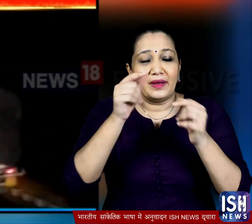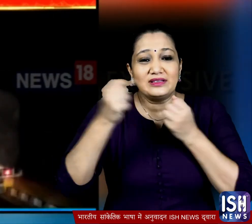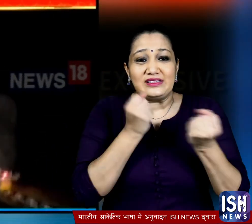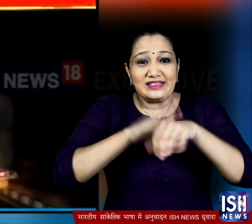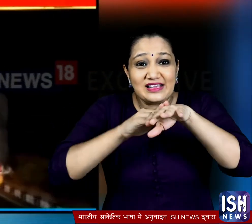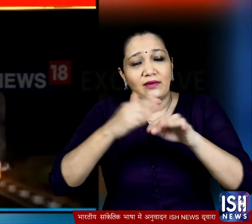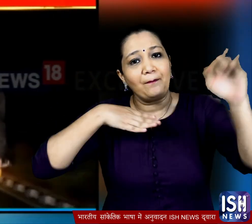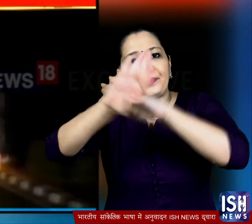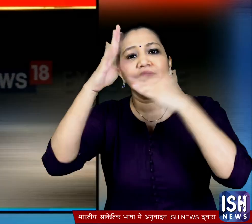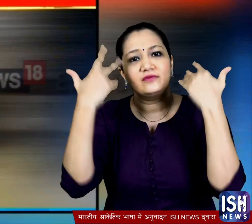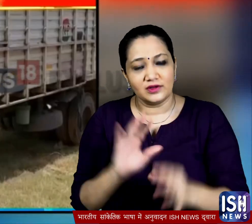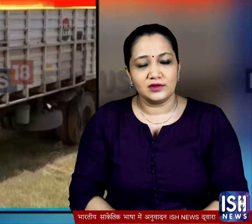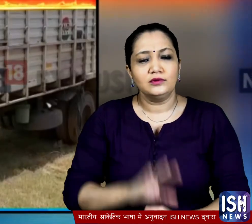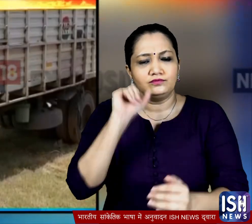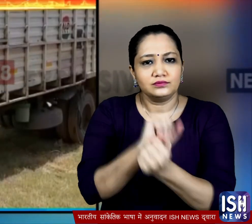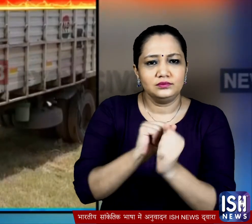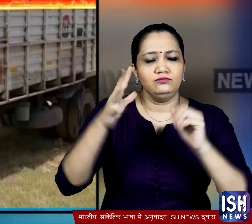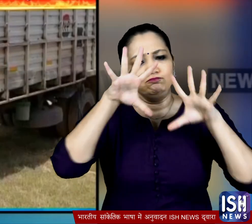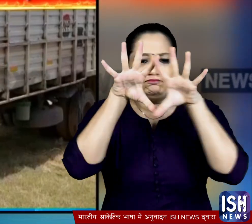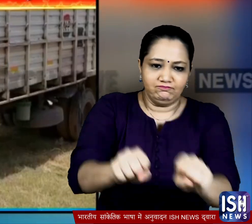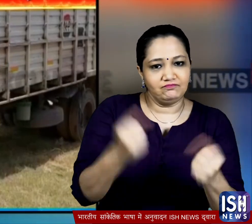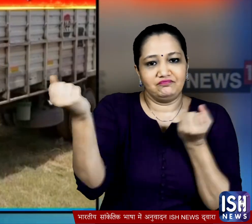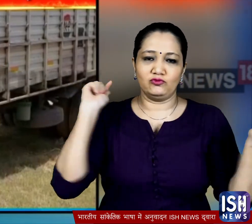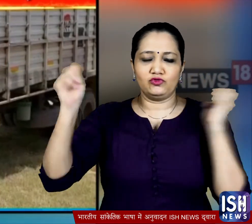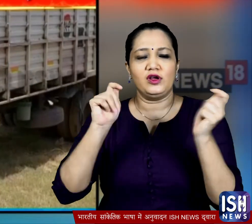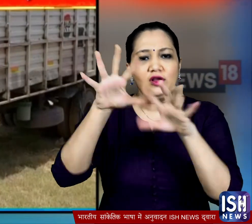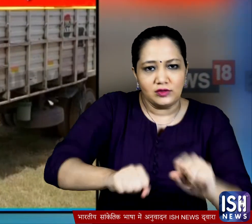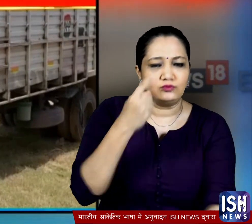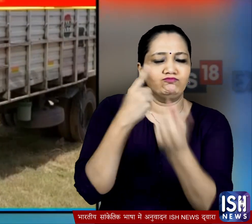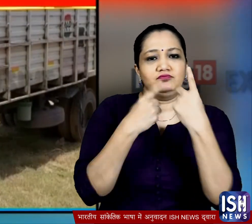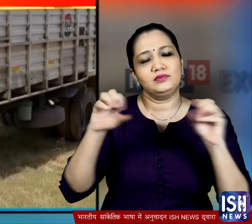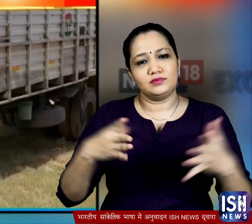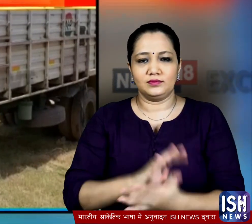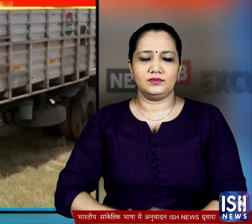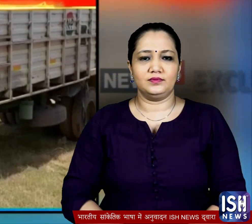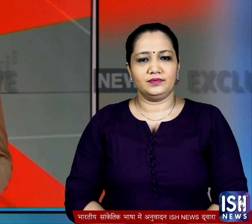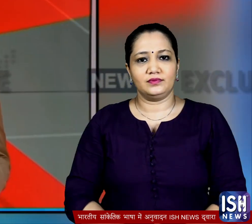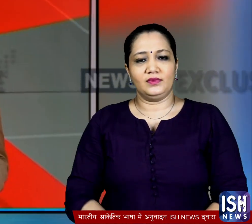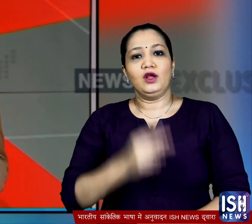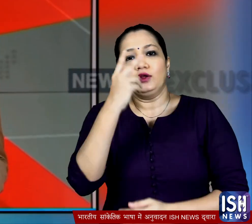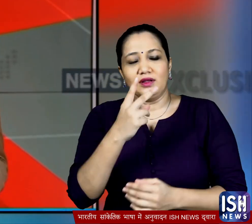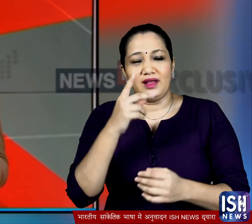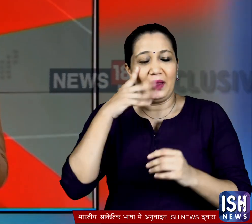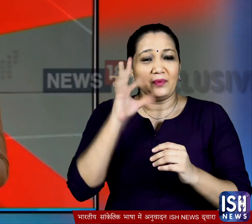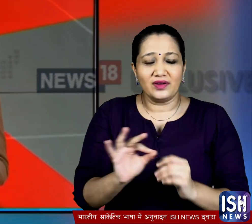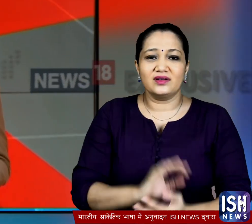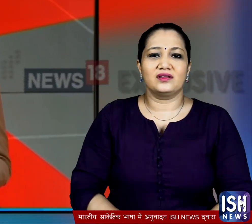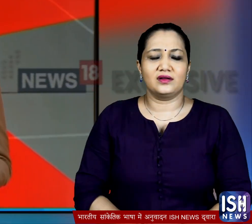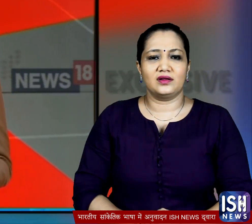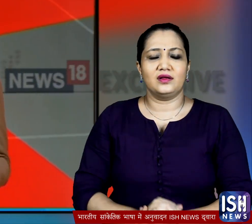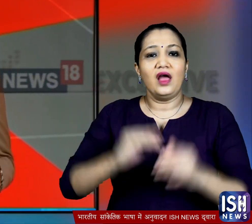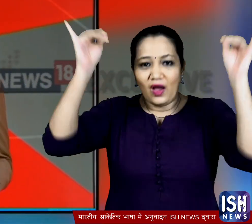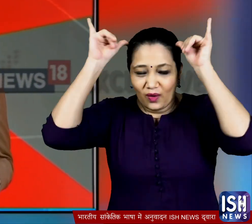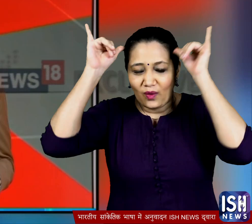का ड्राइवर भागने में कामयाब हो गया। वहीं पुलिस ने गाड़ी को अपने कब्जे में लेकर मामले की छानबीन शुरू कर दी। सौभाग्य की बात है कि हरियाणा